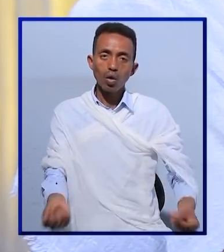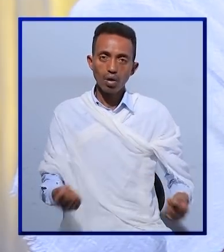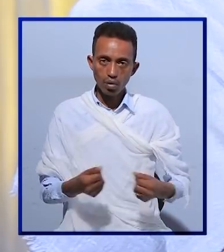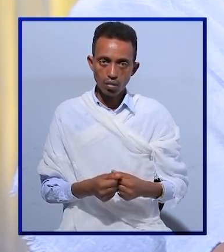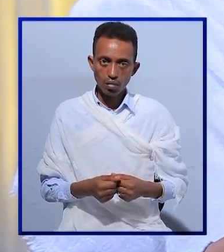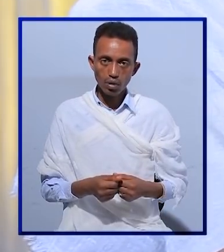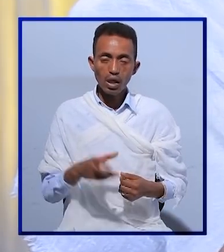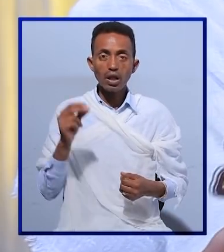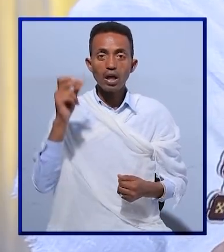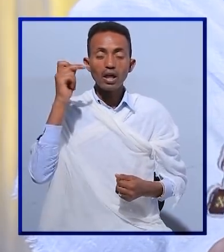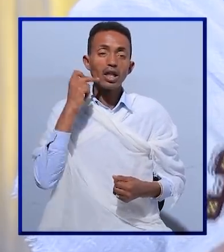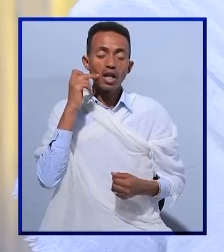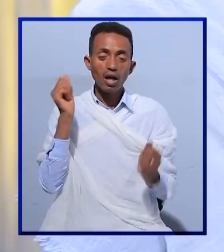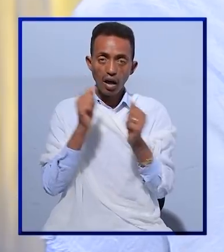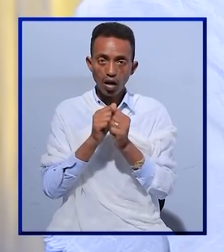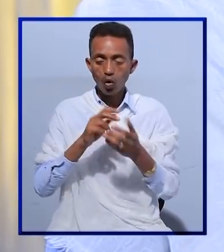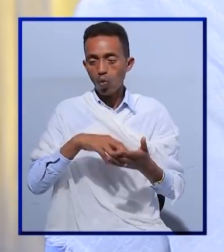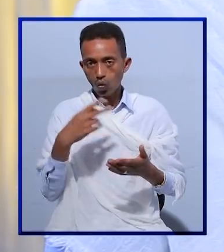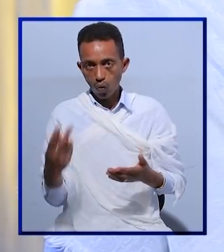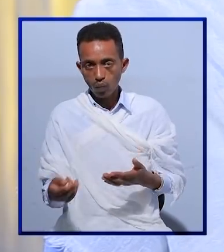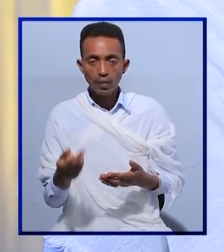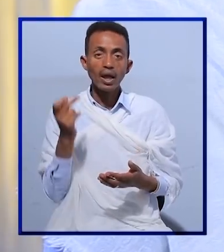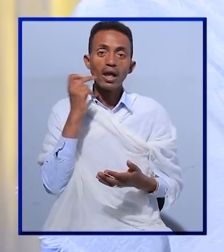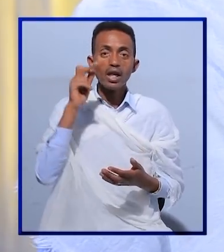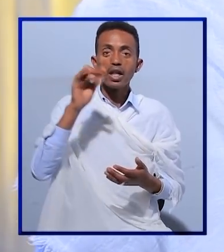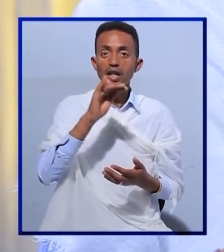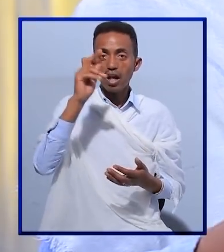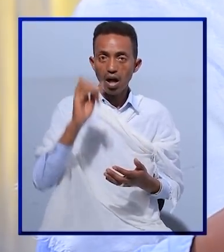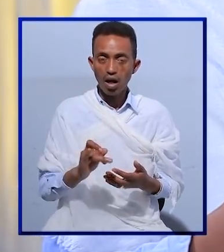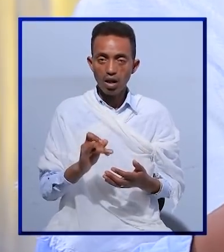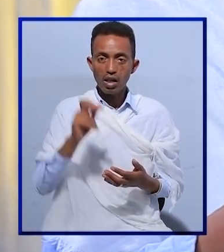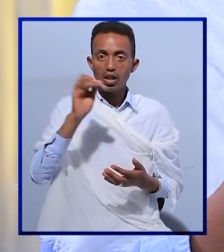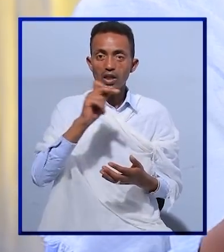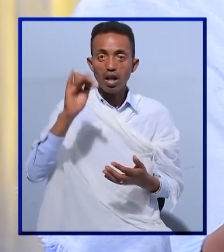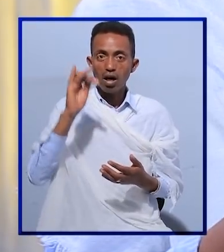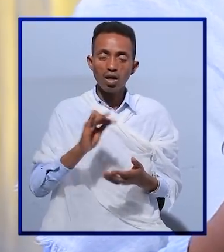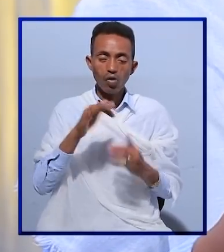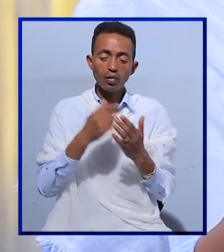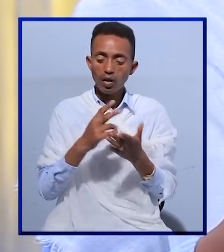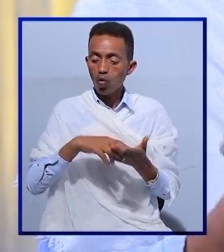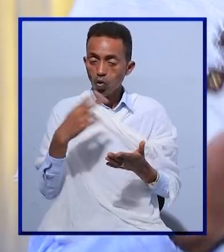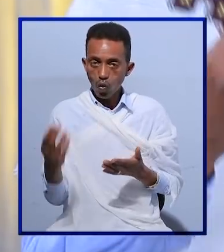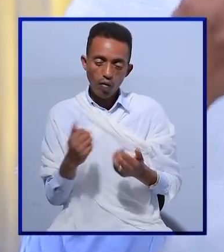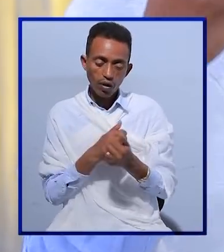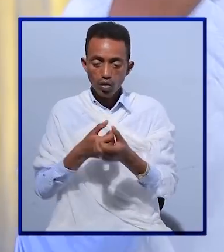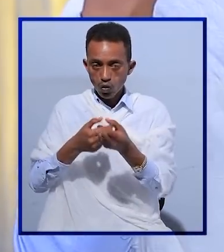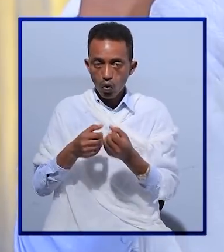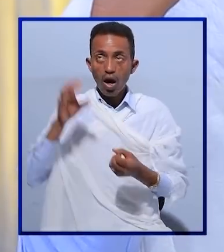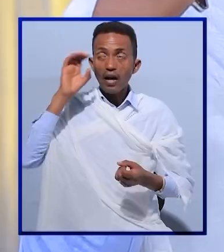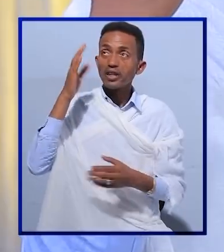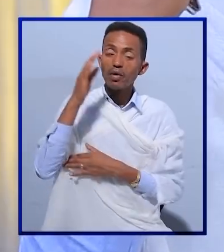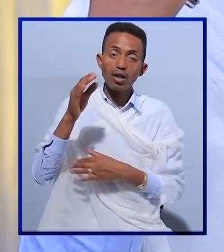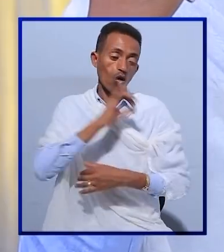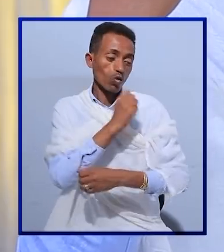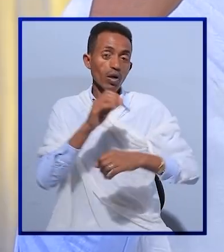አጥቷል። ከደሊላ ጋጣ ወርዶ በደሊላ ፍቅር ተስቦ ተዋርዶ ኃይለ እግዚአብሔር